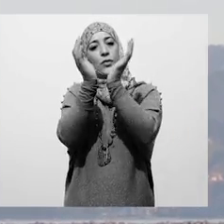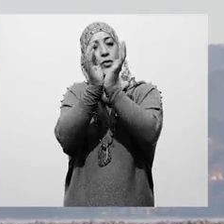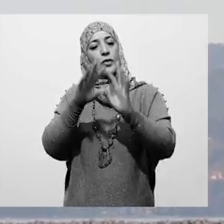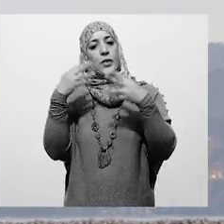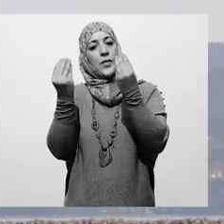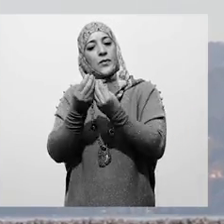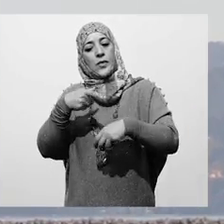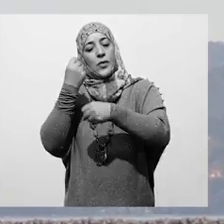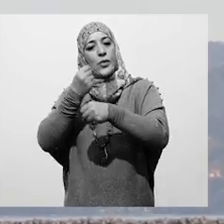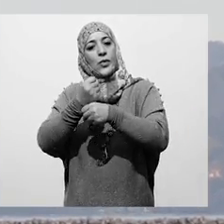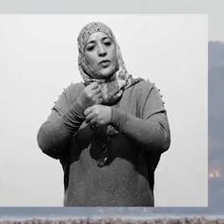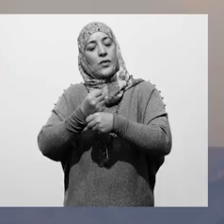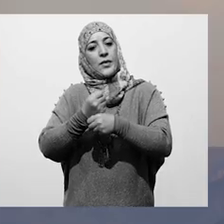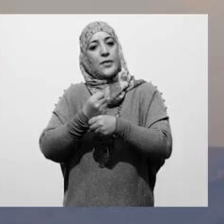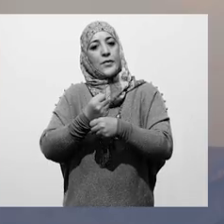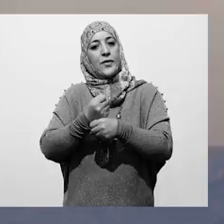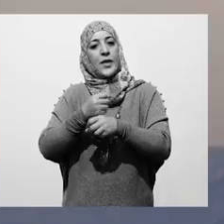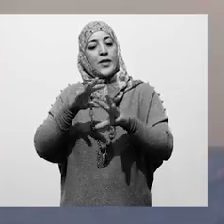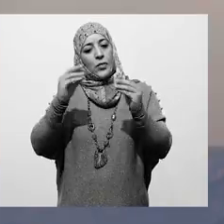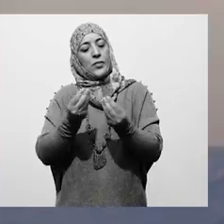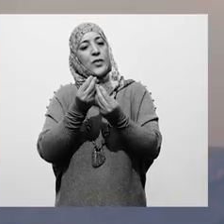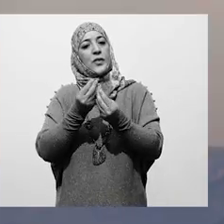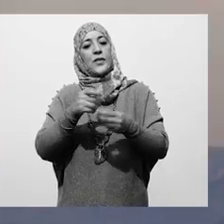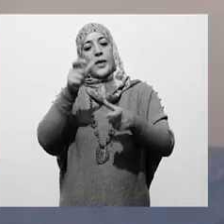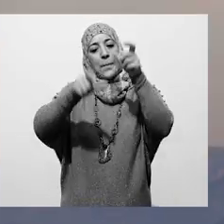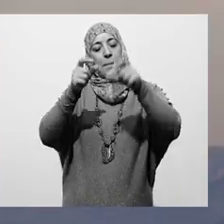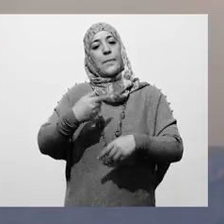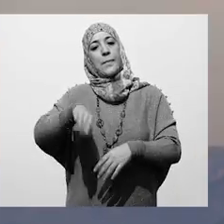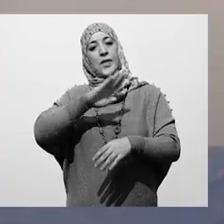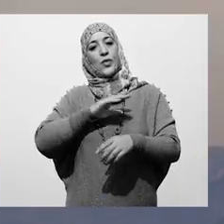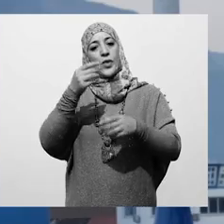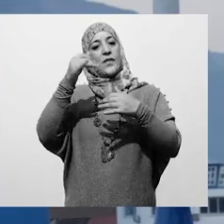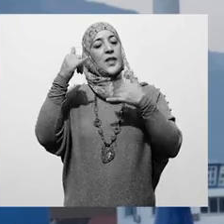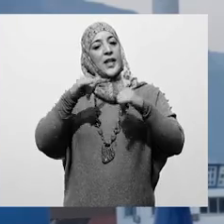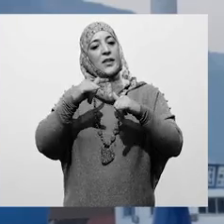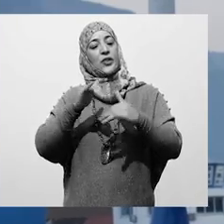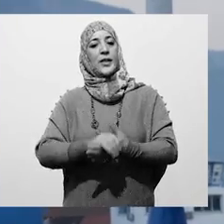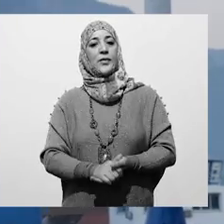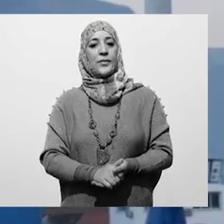protection sociale avec le travail en commun qu'on fera avec les autorités algériennes.